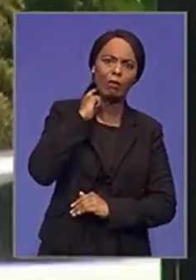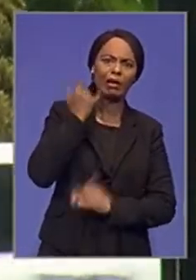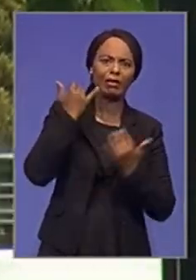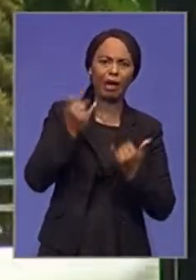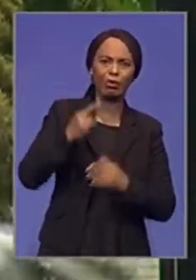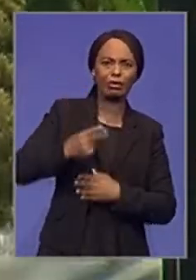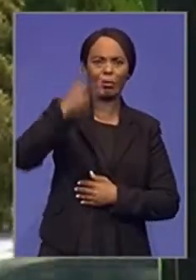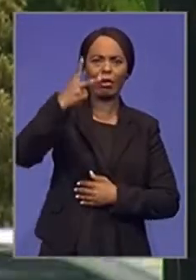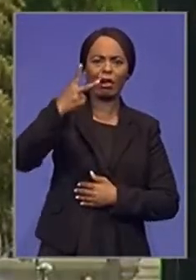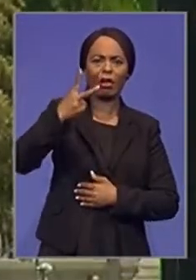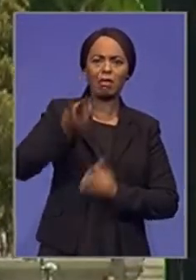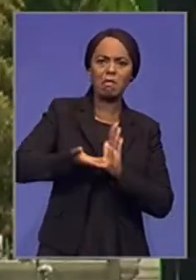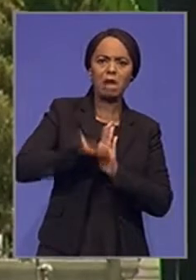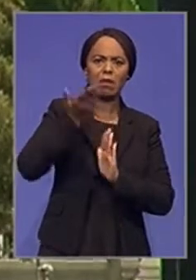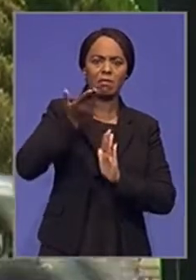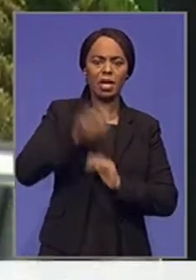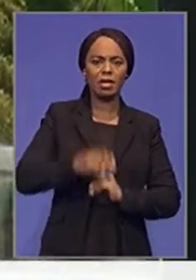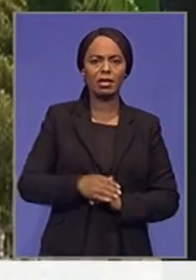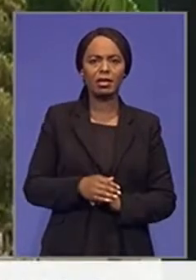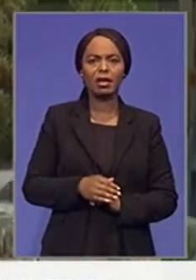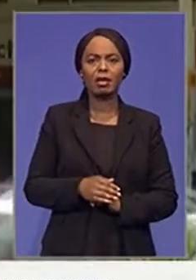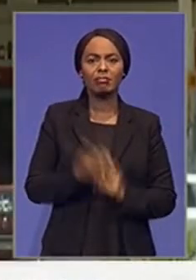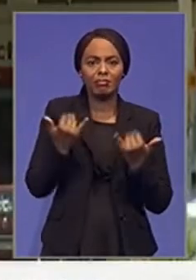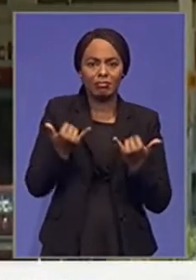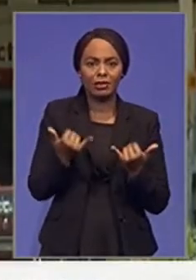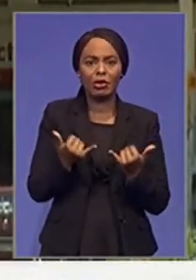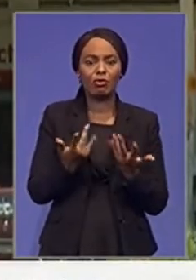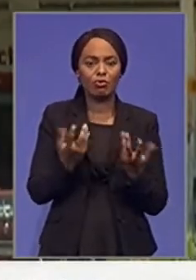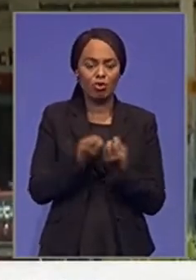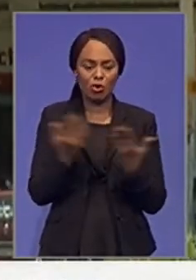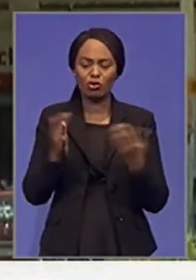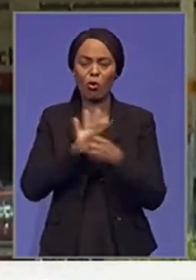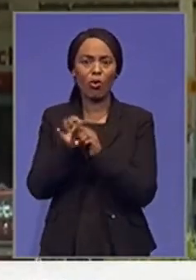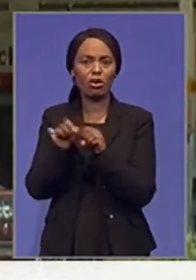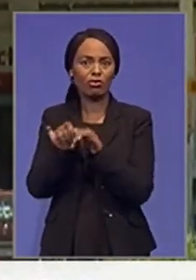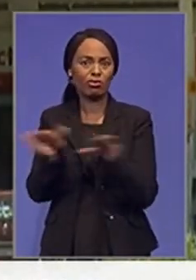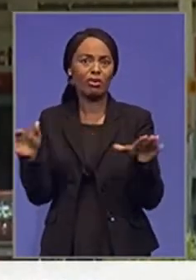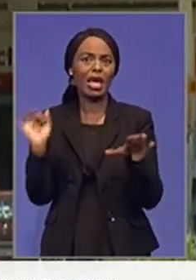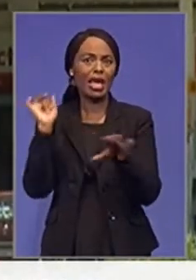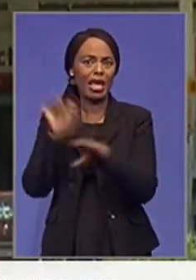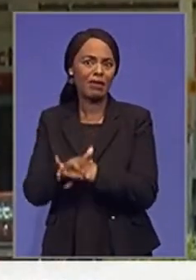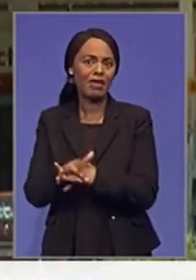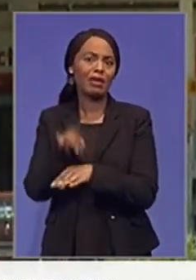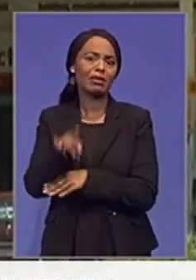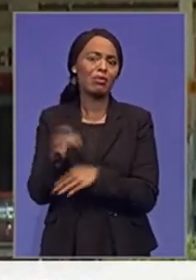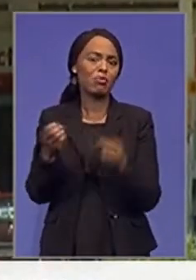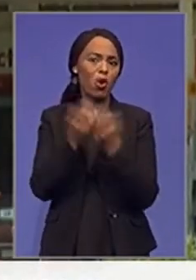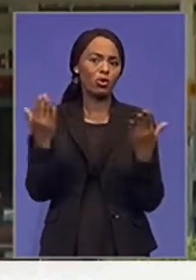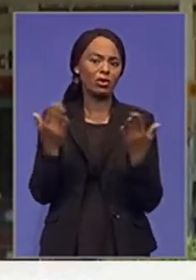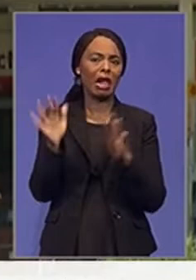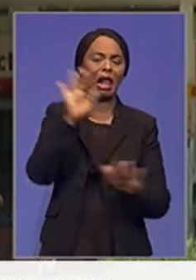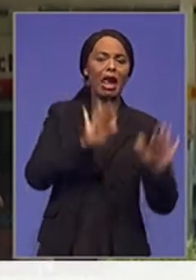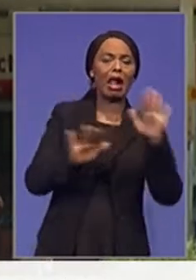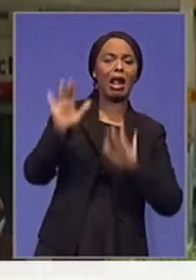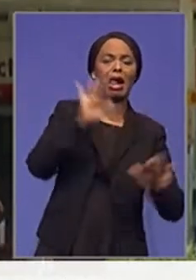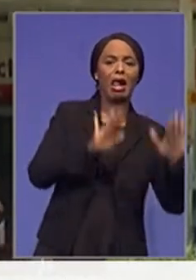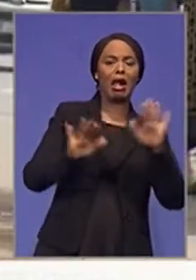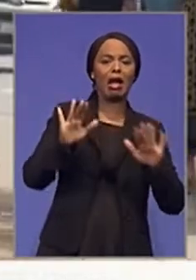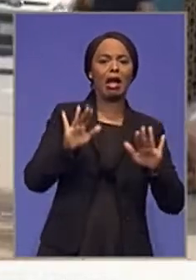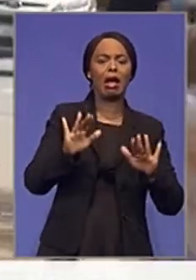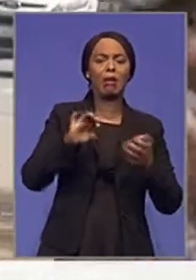wa ditlhwatlhwa mo tatlhegelong ya ditirelo ka ntlha ya COVID-19 e baketseng ba le bantsi mathata le go